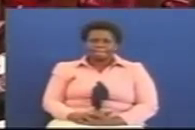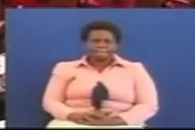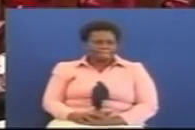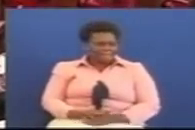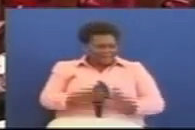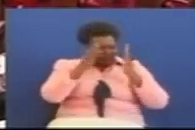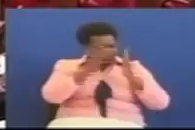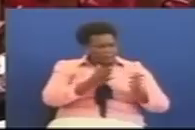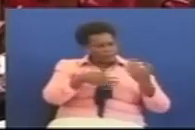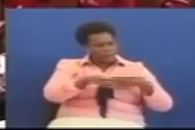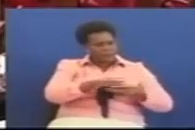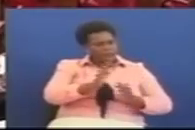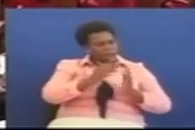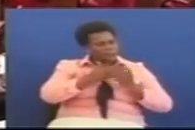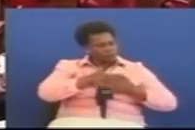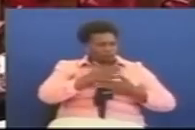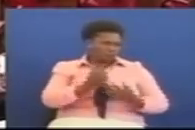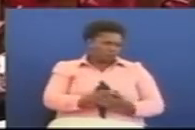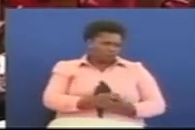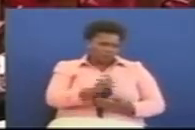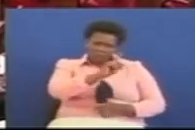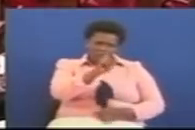maswali mawili madogo ya nyongeza.